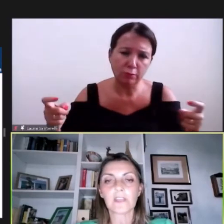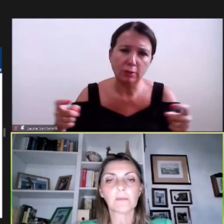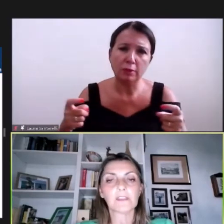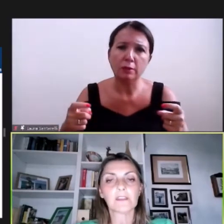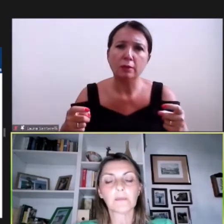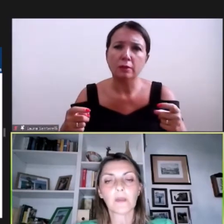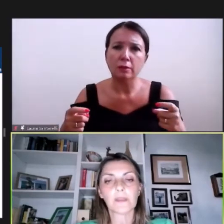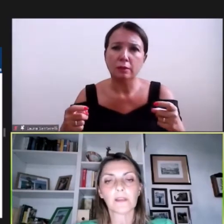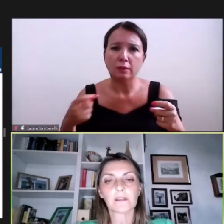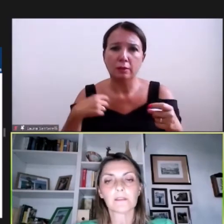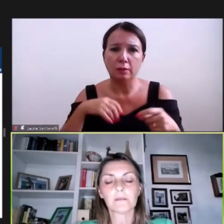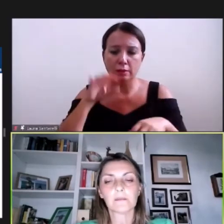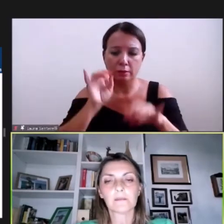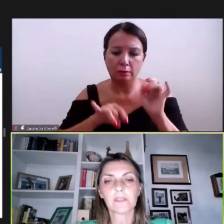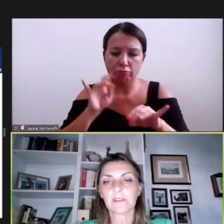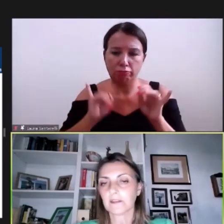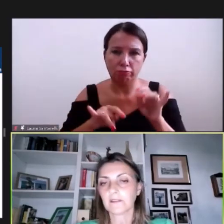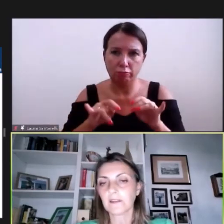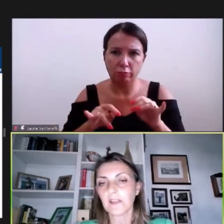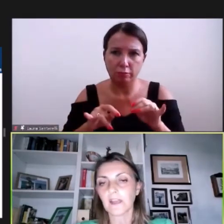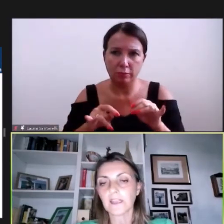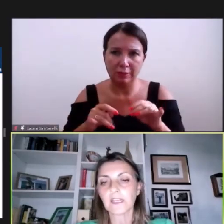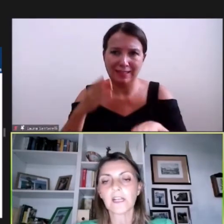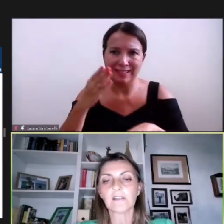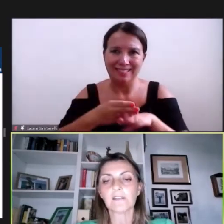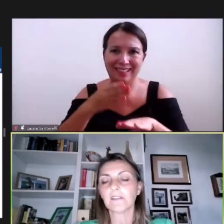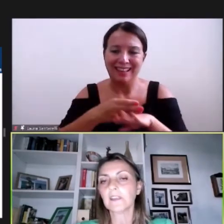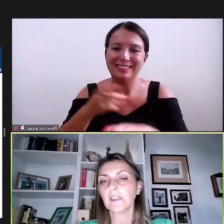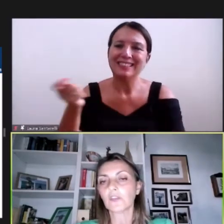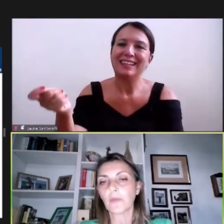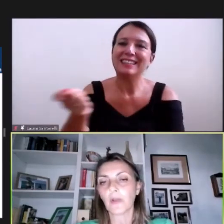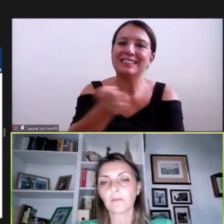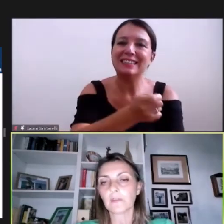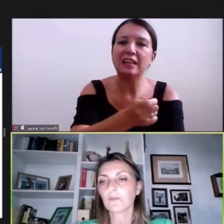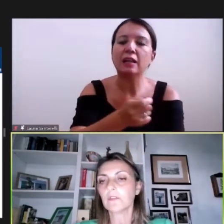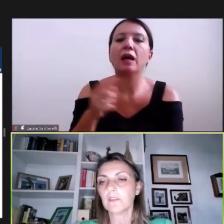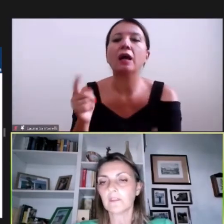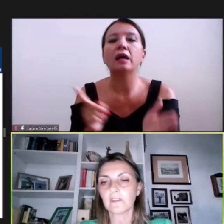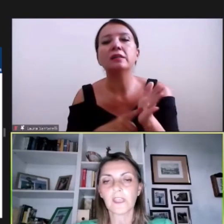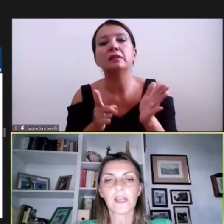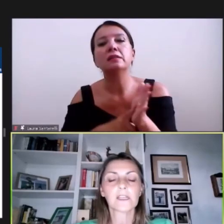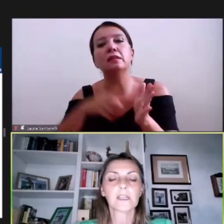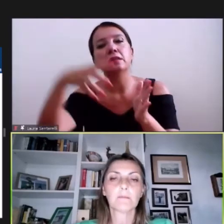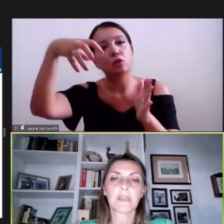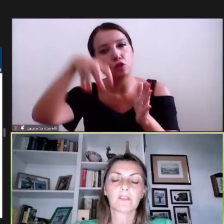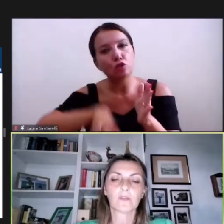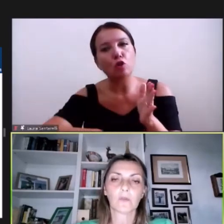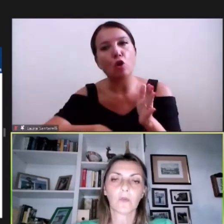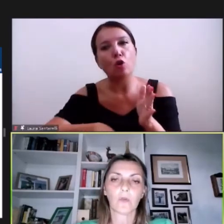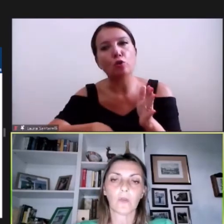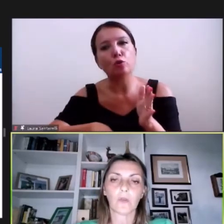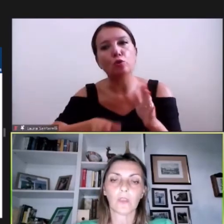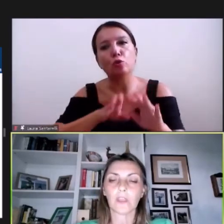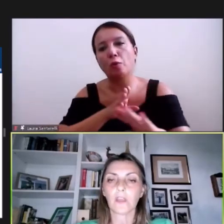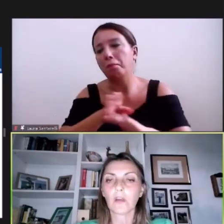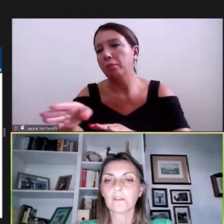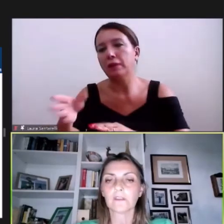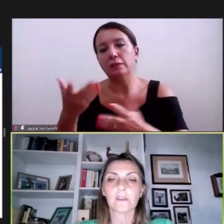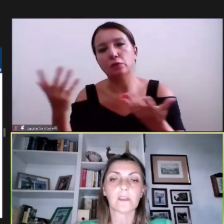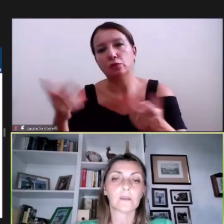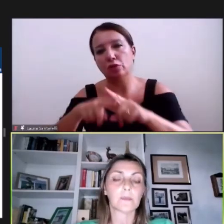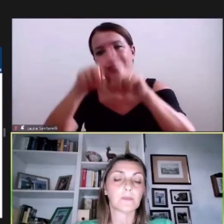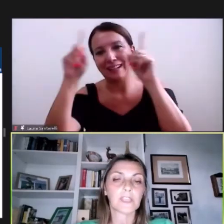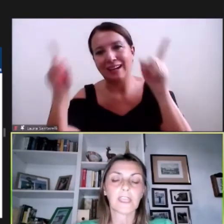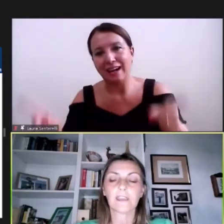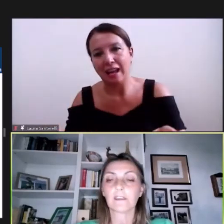identificandosi tramite la propria tessera sanitaria, aveva diritto poi a una scontistica presso i negozi,